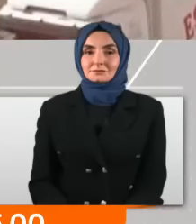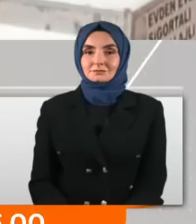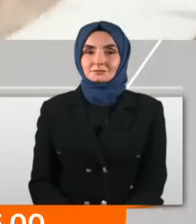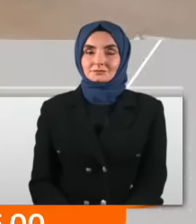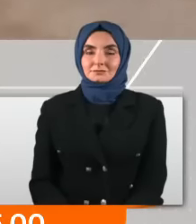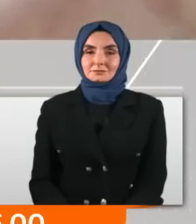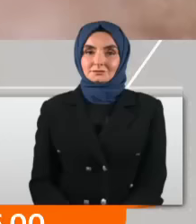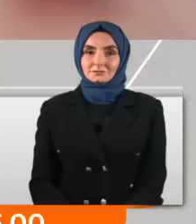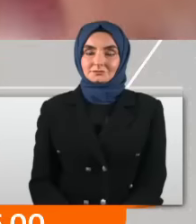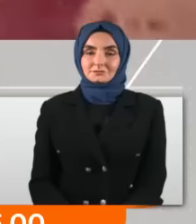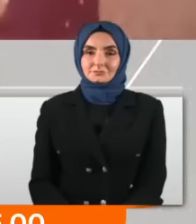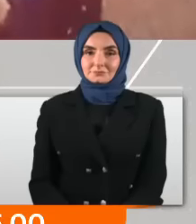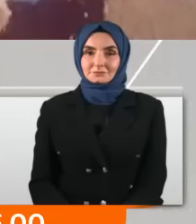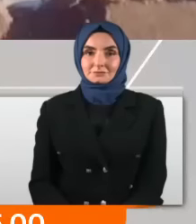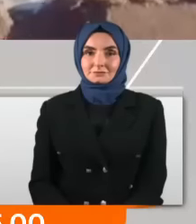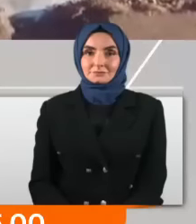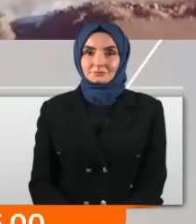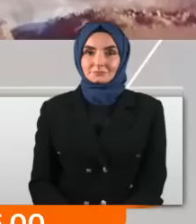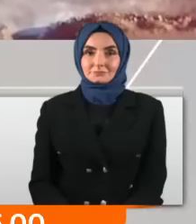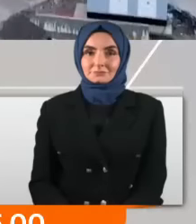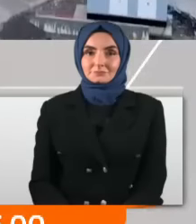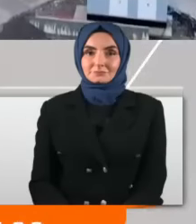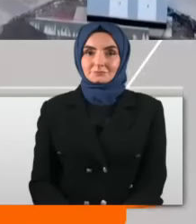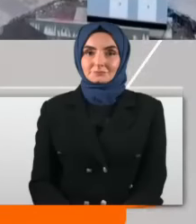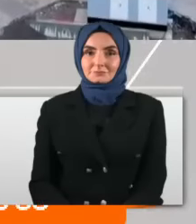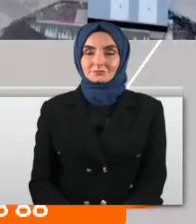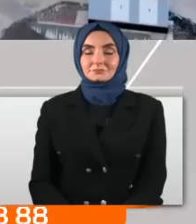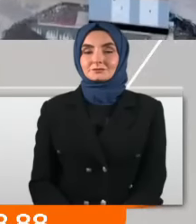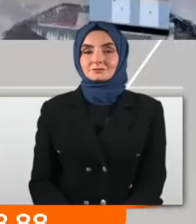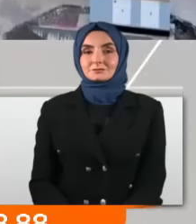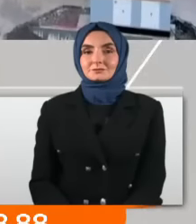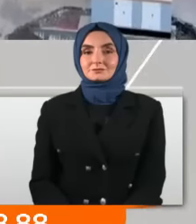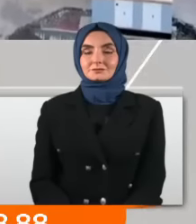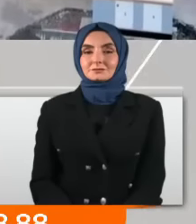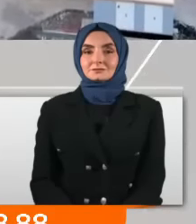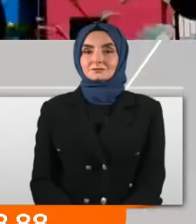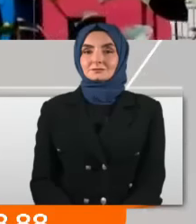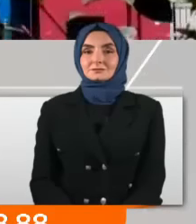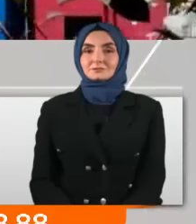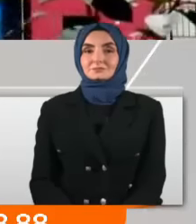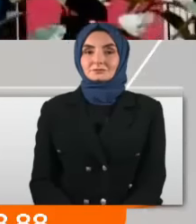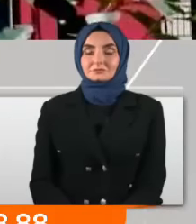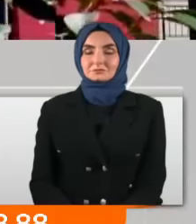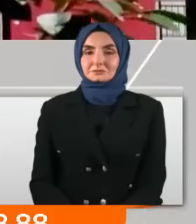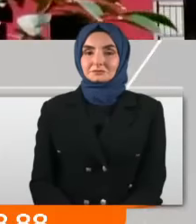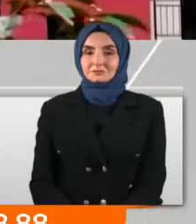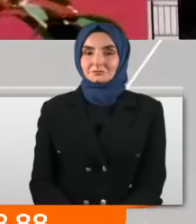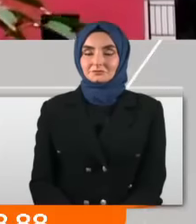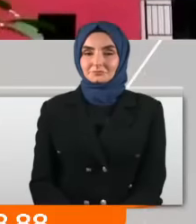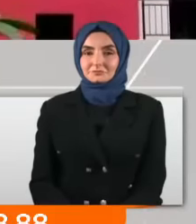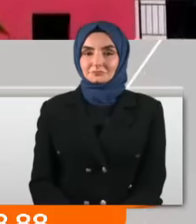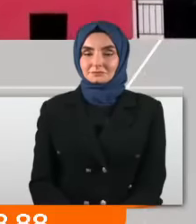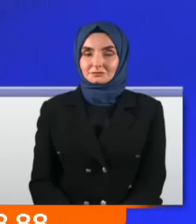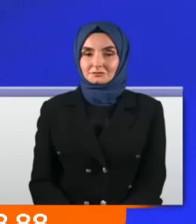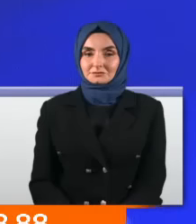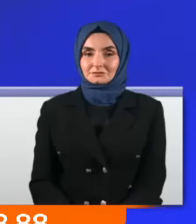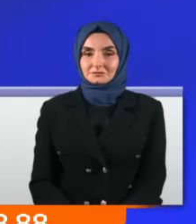İnşallah Hatay'a olan hizmetlerimizi çok daha kararlı bir şekilde